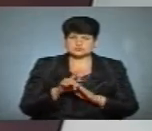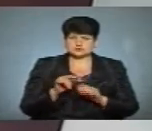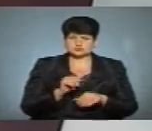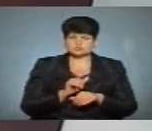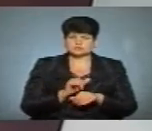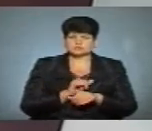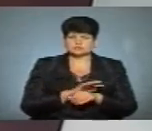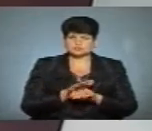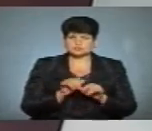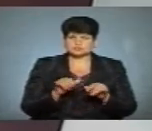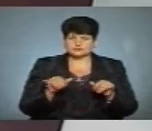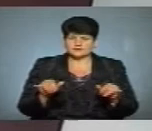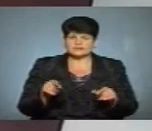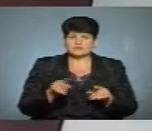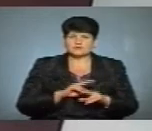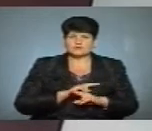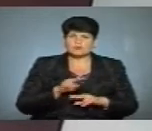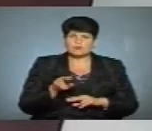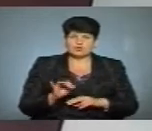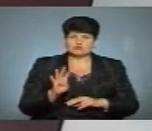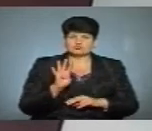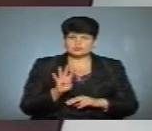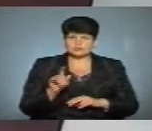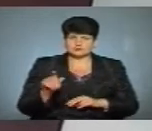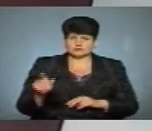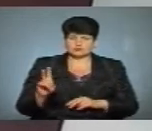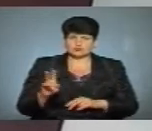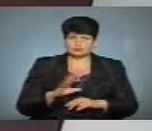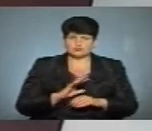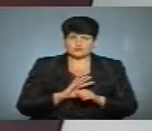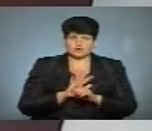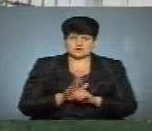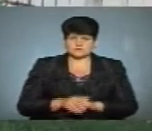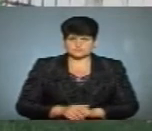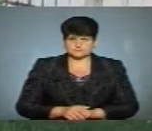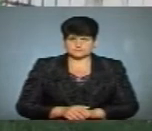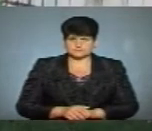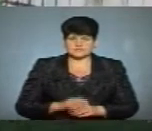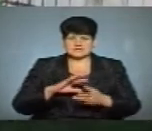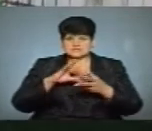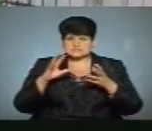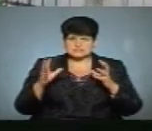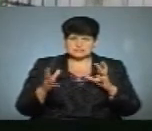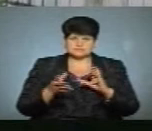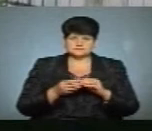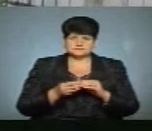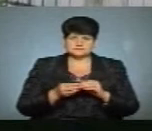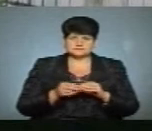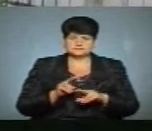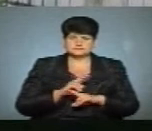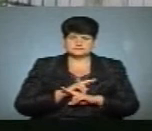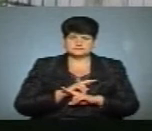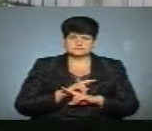там померли по 4 людини, у яких діагностували коронавірус. Загальна кількість померлих